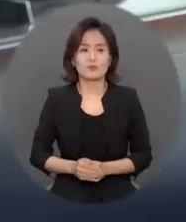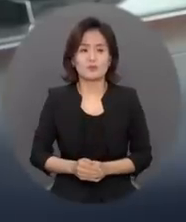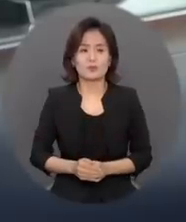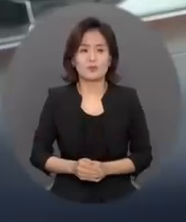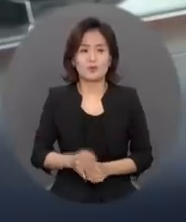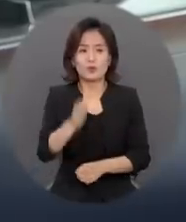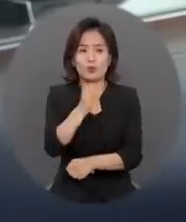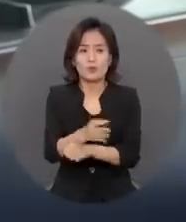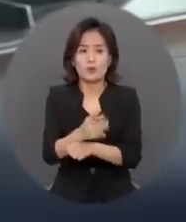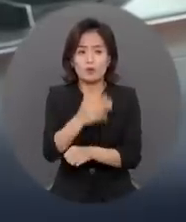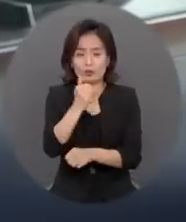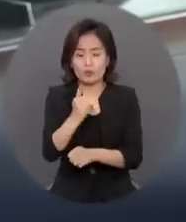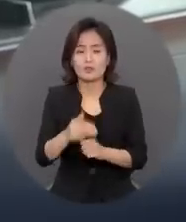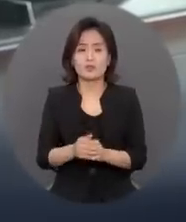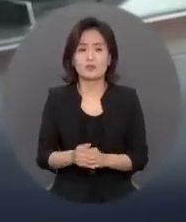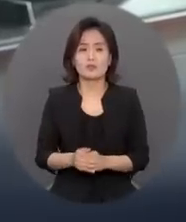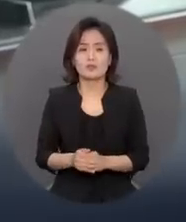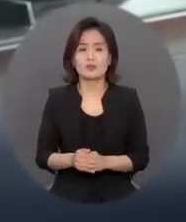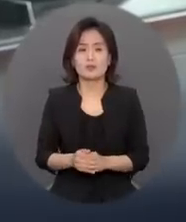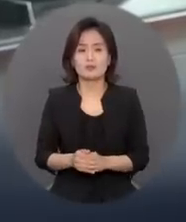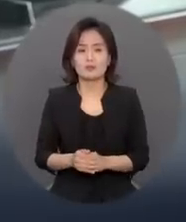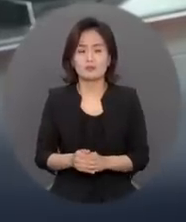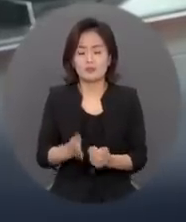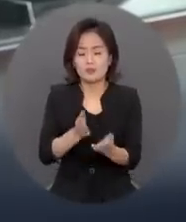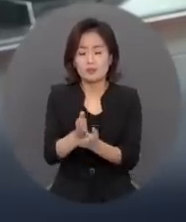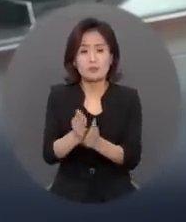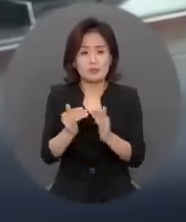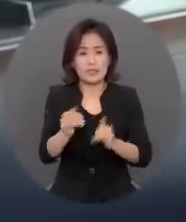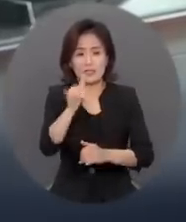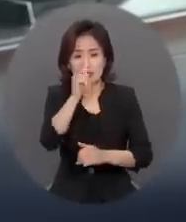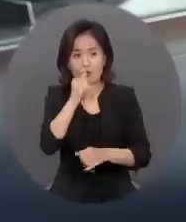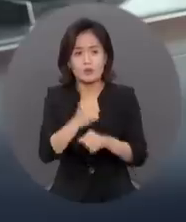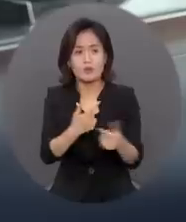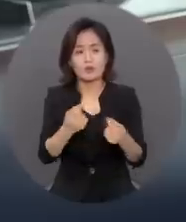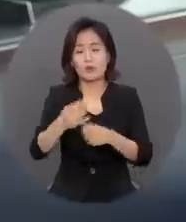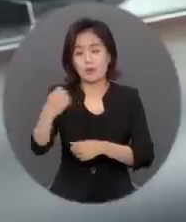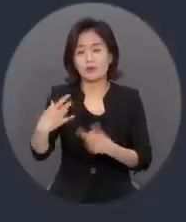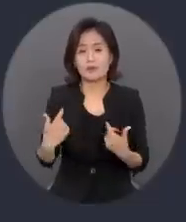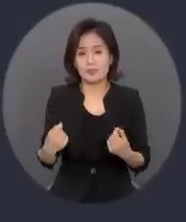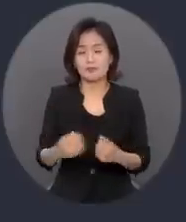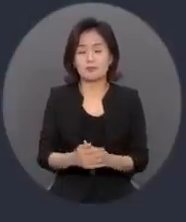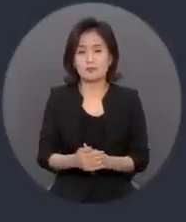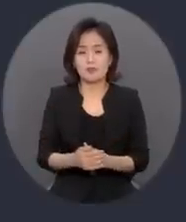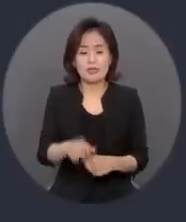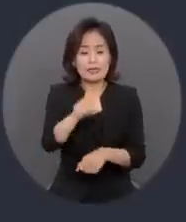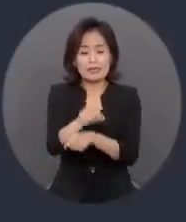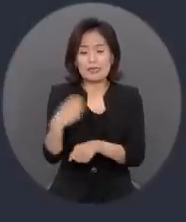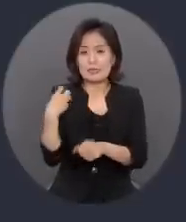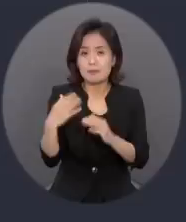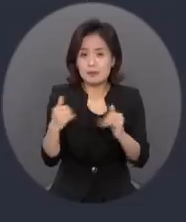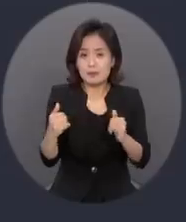그래도 이제 전임자 분이나 이렇게 얘기를 해주셨던 것 같아요. 서무